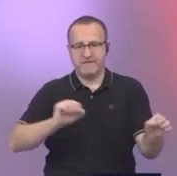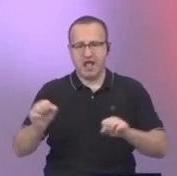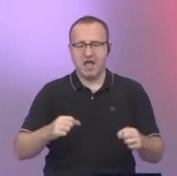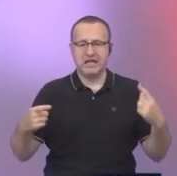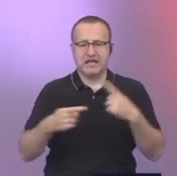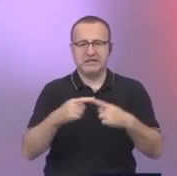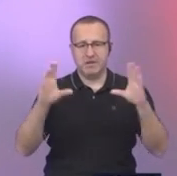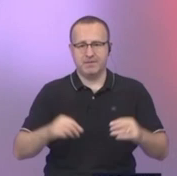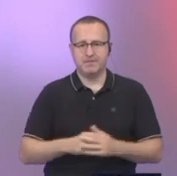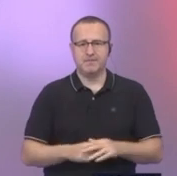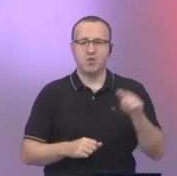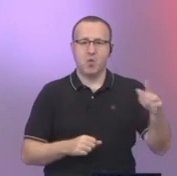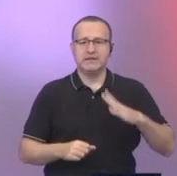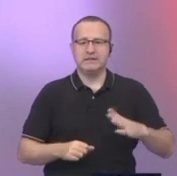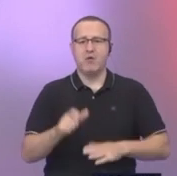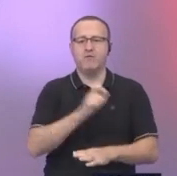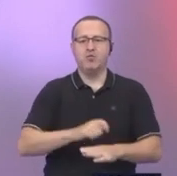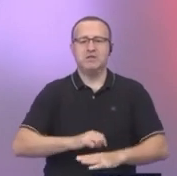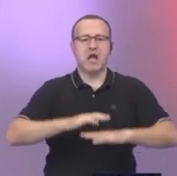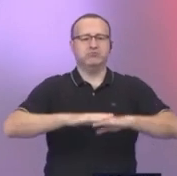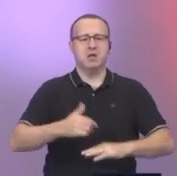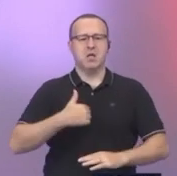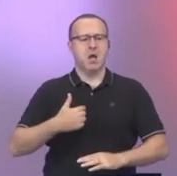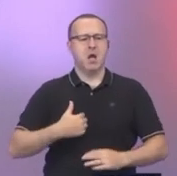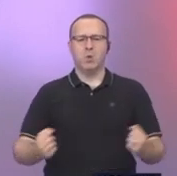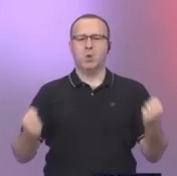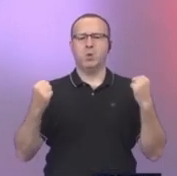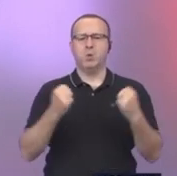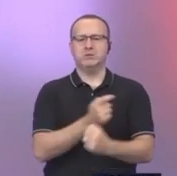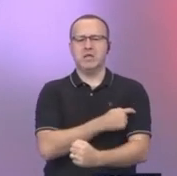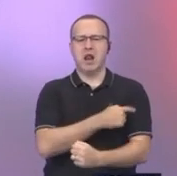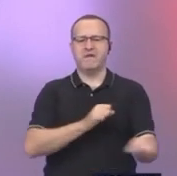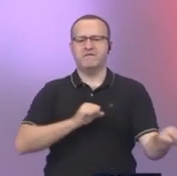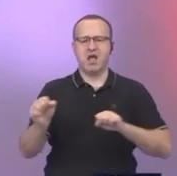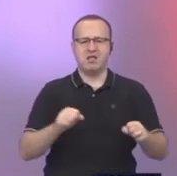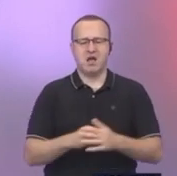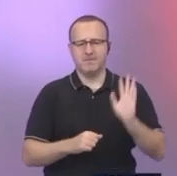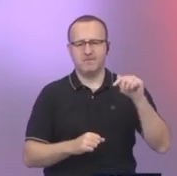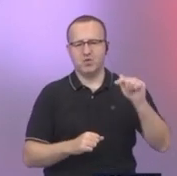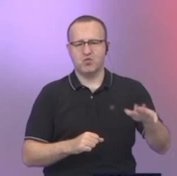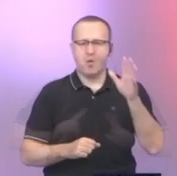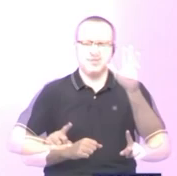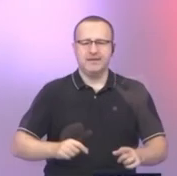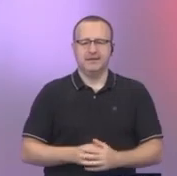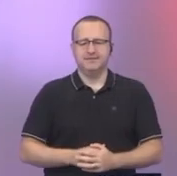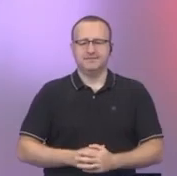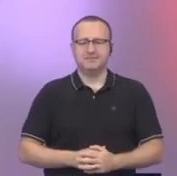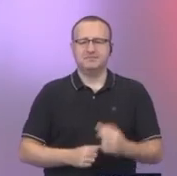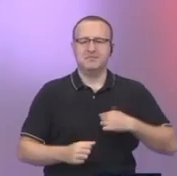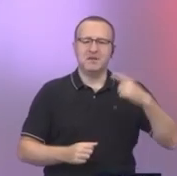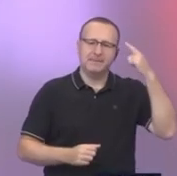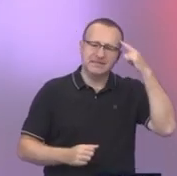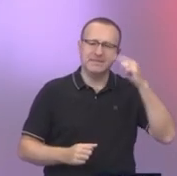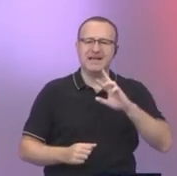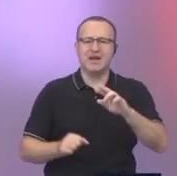zažehnaná. Ak mu ide o stoličku a dokazovanie si, že on je najsilnejší člen vlády, no tak to budeme ešte sledovať, čo sa tu ide diať. Richard Sulík